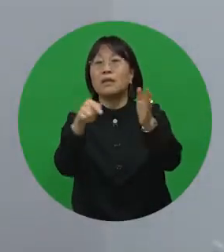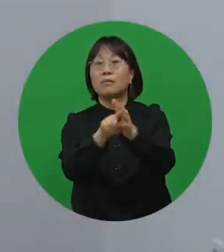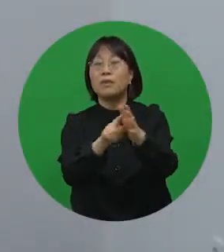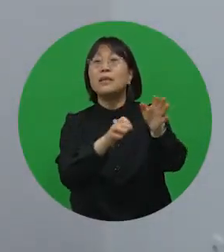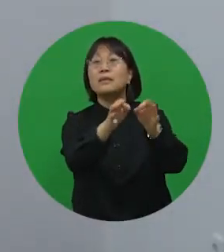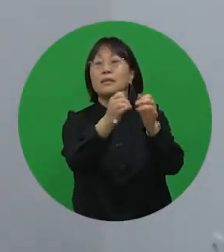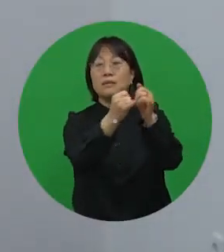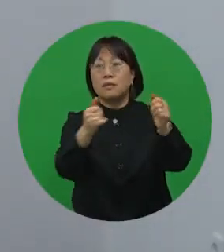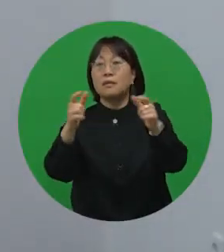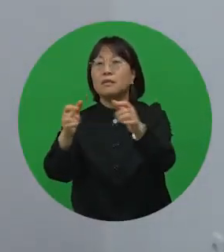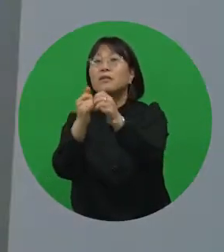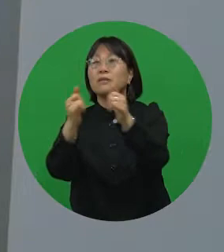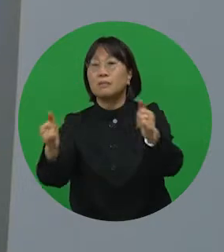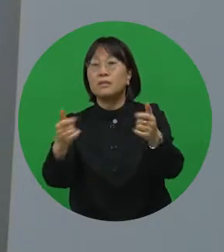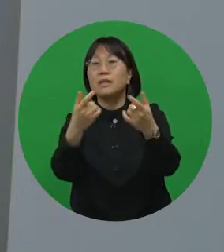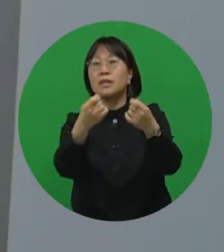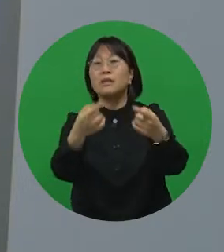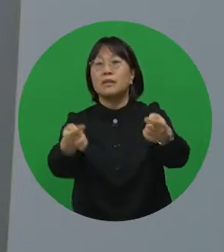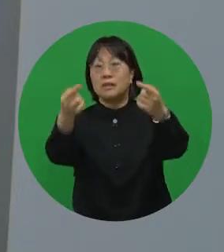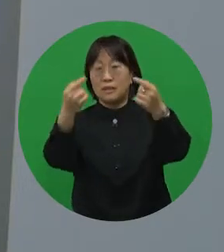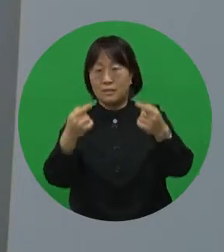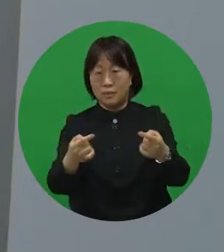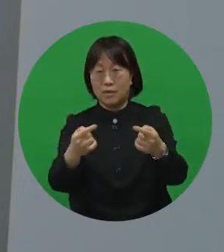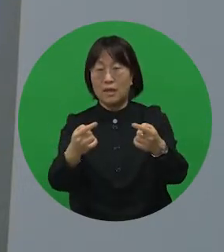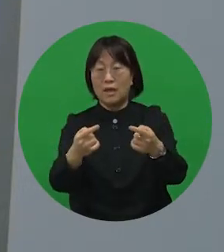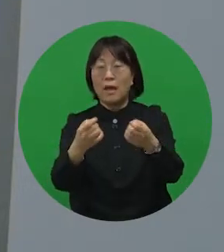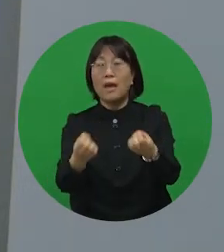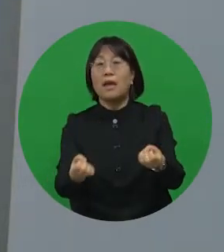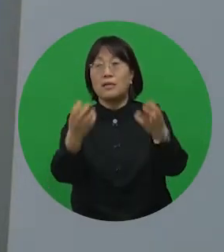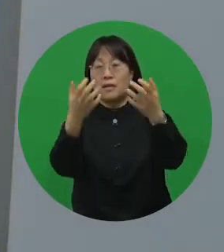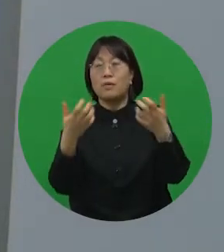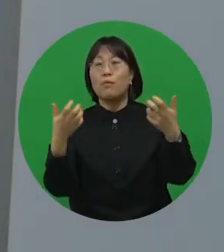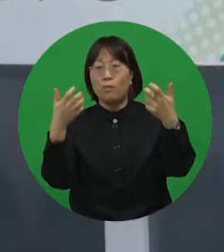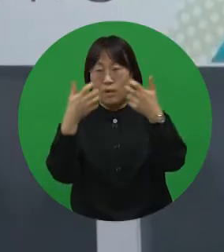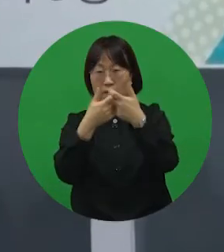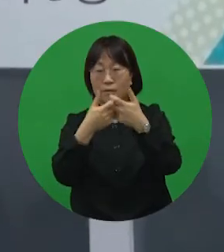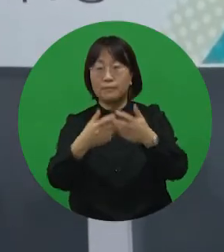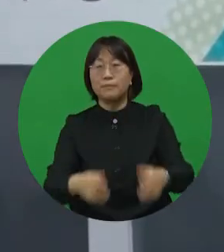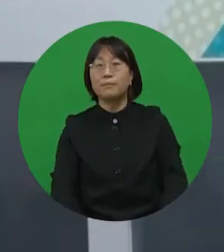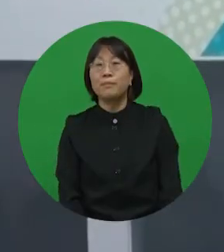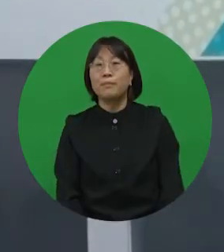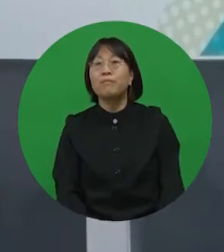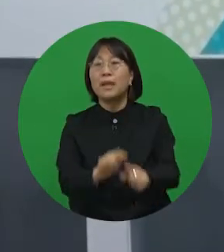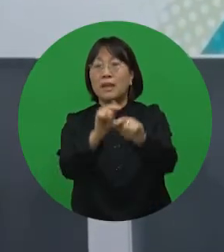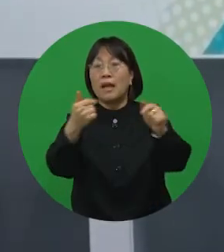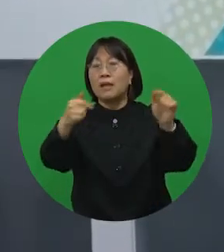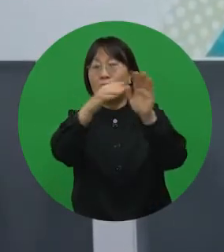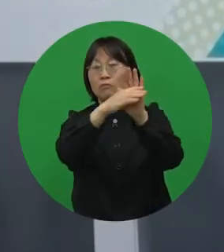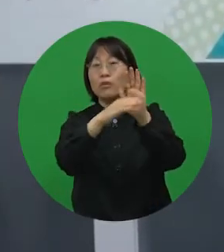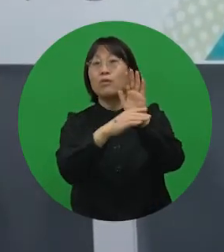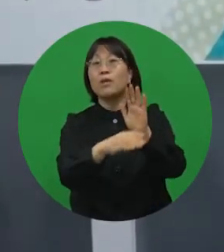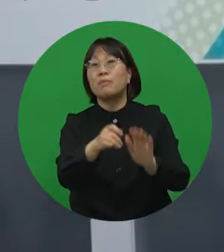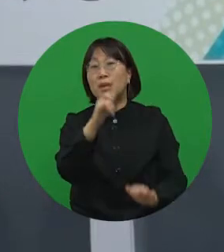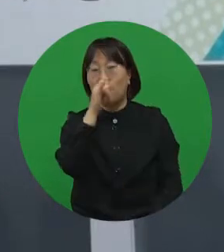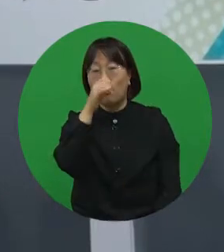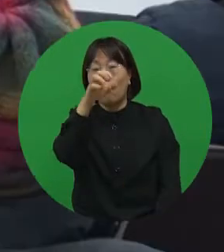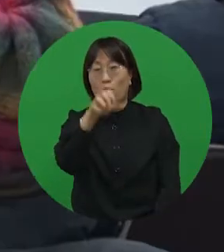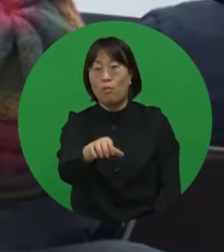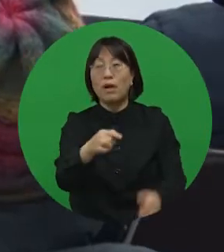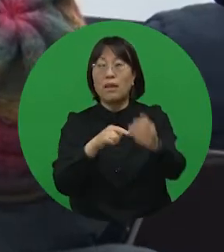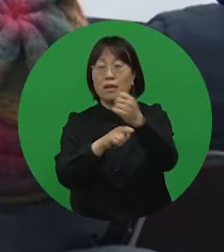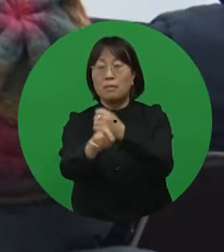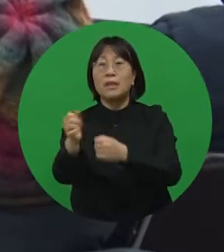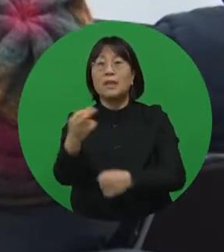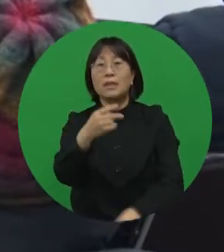위해 상인과 지역주민 등이 함께 참석해 행사를 밝혀줬는데요. 다양한 순서가 마련되며 공간의